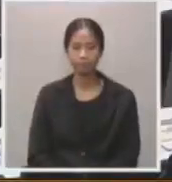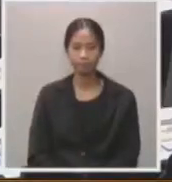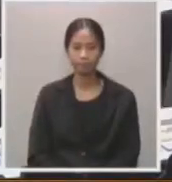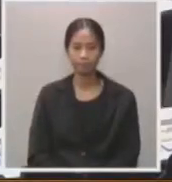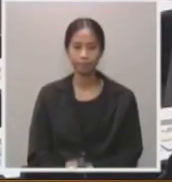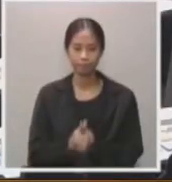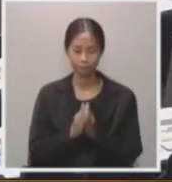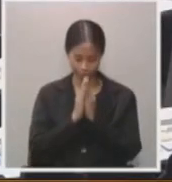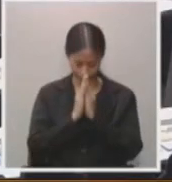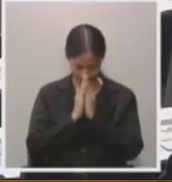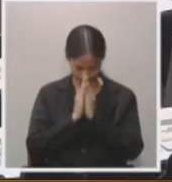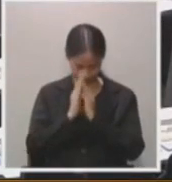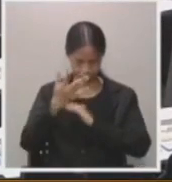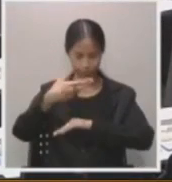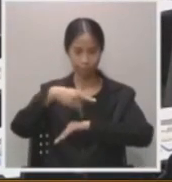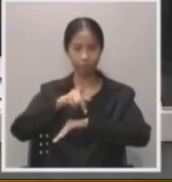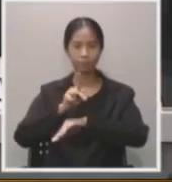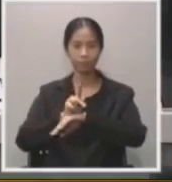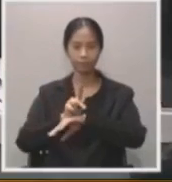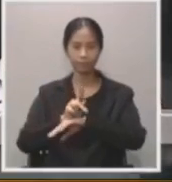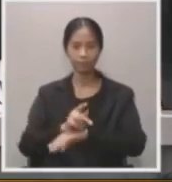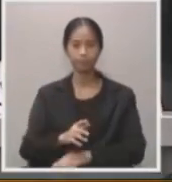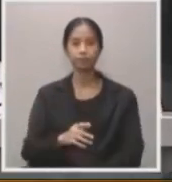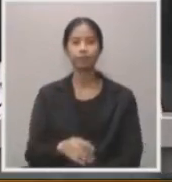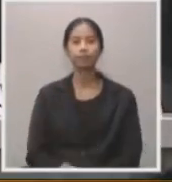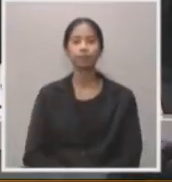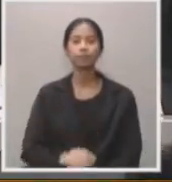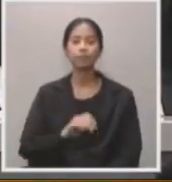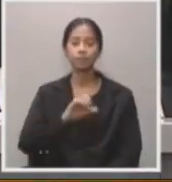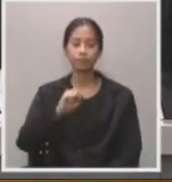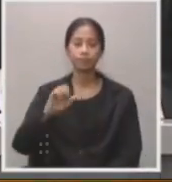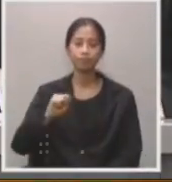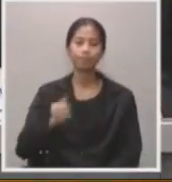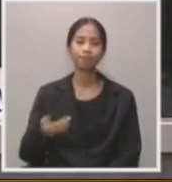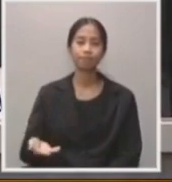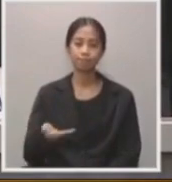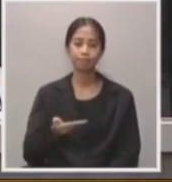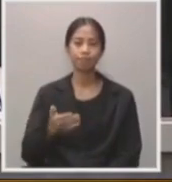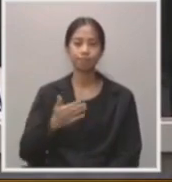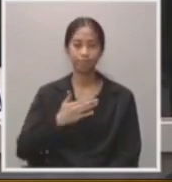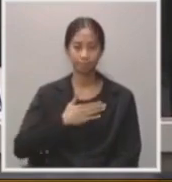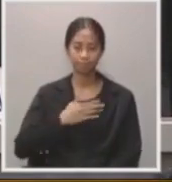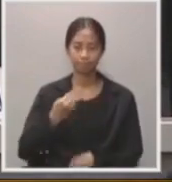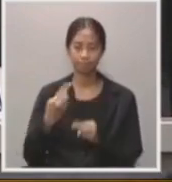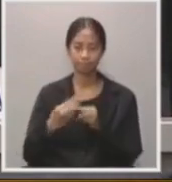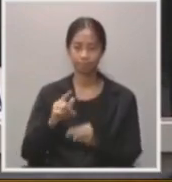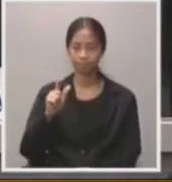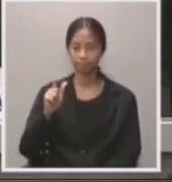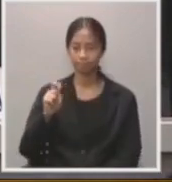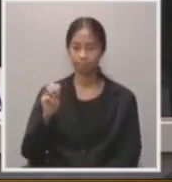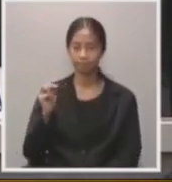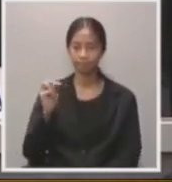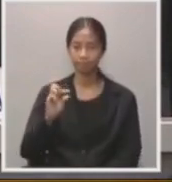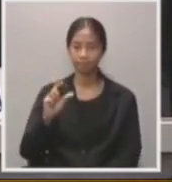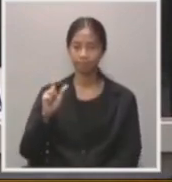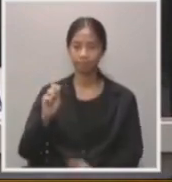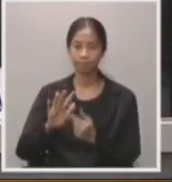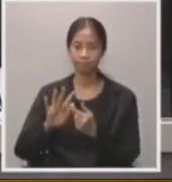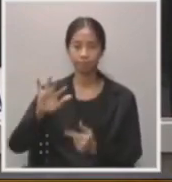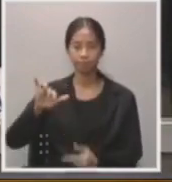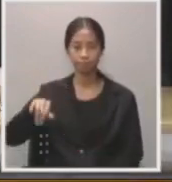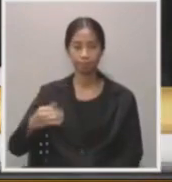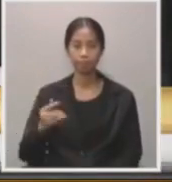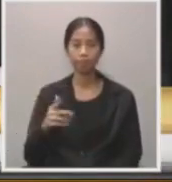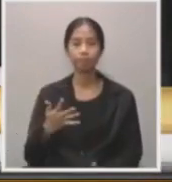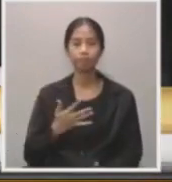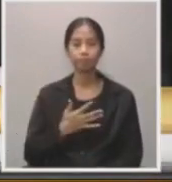ท่านประธานสภาที่เคารพท่านสมาชิกผู้ทรงเกียรติกระผมองค์อาจคร้ามไพบูลย์สมาชิกสภาผู้แทนราษฎร